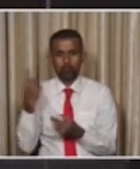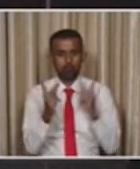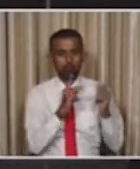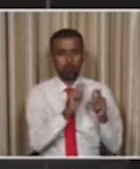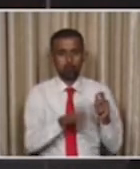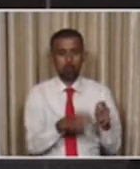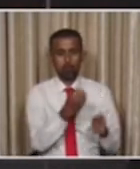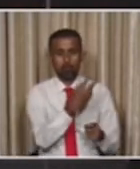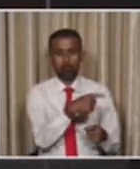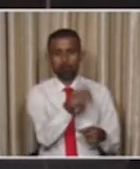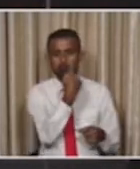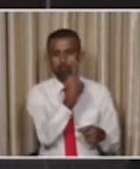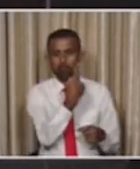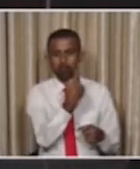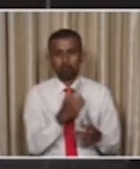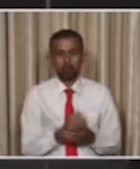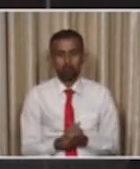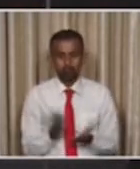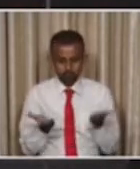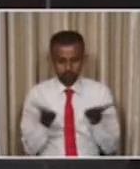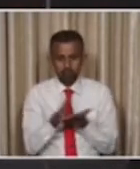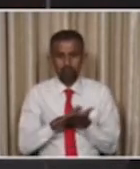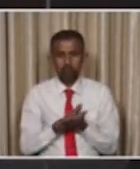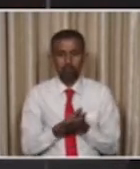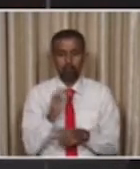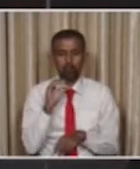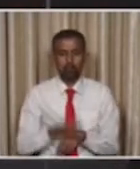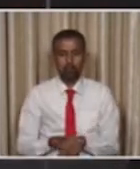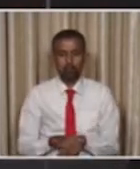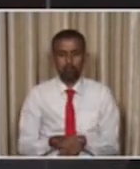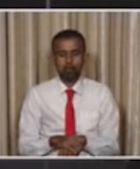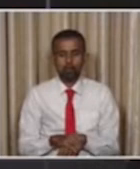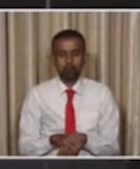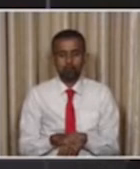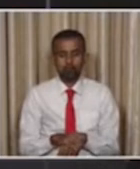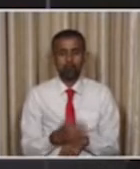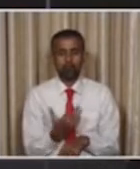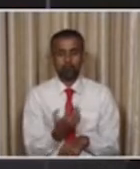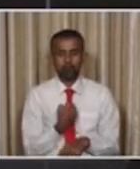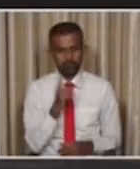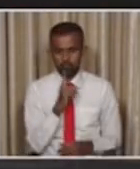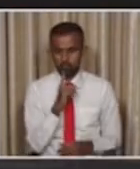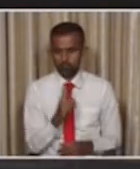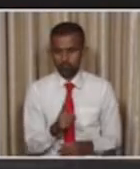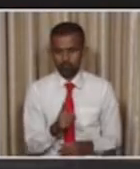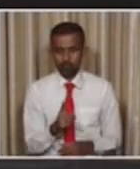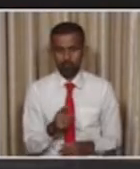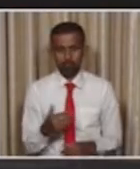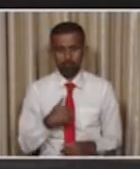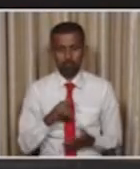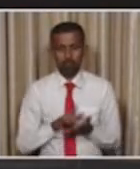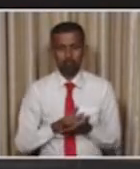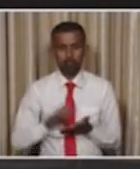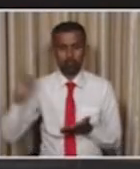එකේ ඩිජිටල් නම්බර් එකක් කියනවා. So we just want to clarify this. අපි හරි දේ දැනගෙන අපිට එකඟතාවයකට එන්න ඕනේ. ඒකයි අපි කිව්වේ එතකම් මේක දාන්න එපා කියලා. අපේ ආගමන